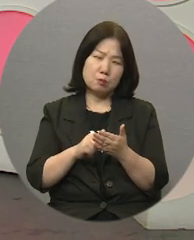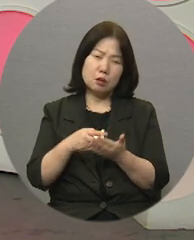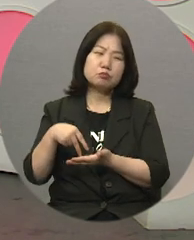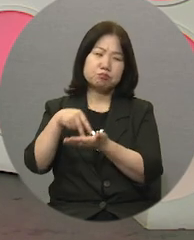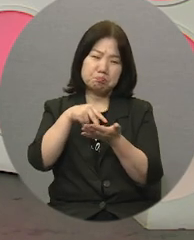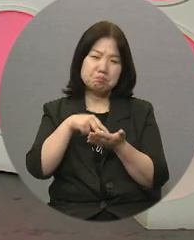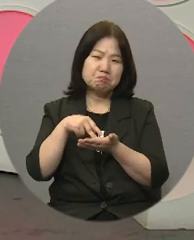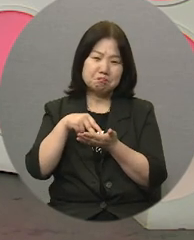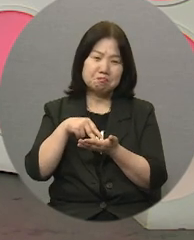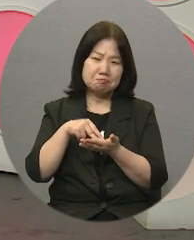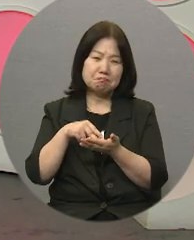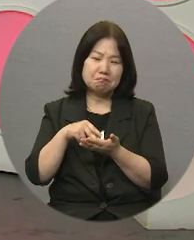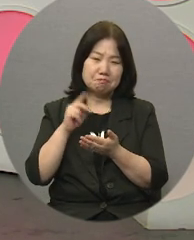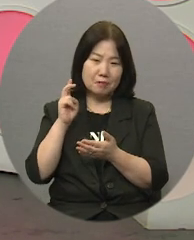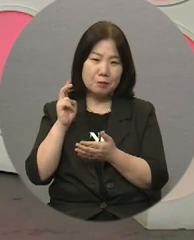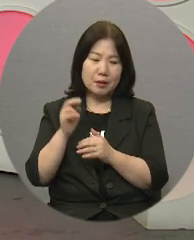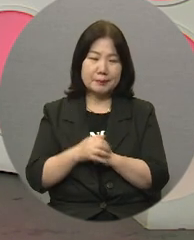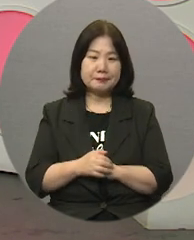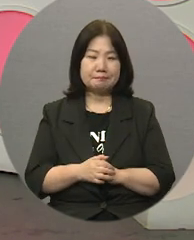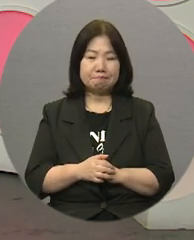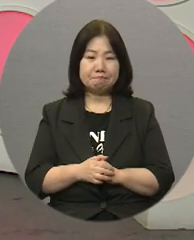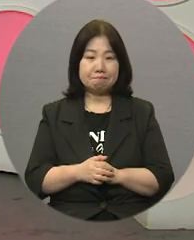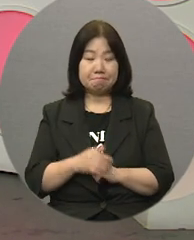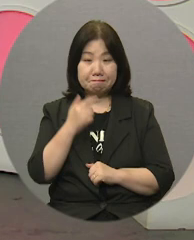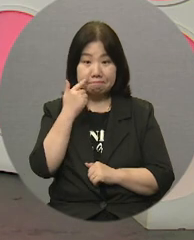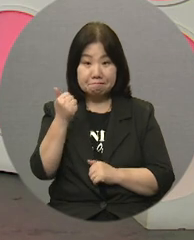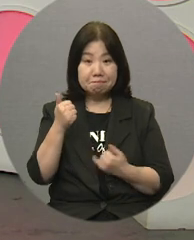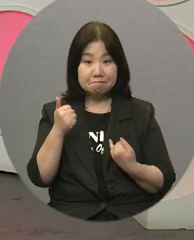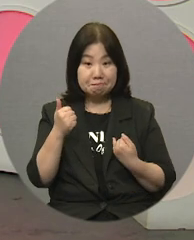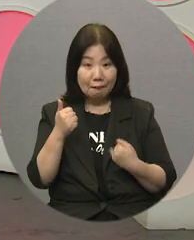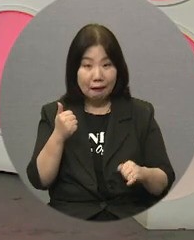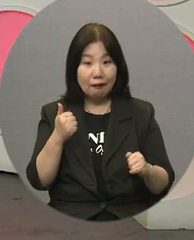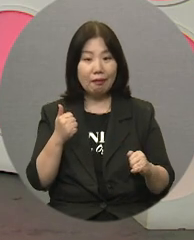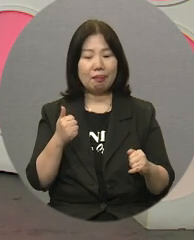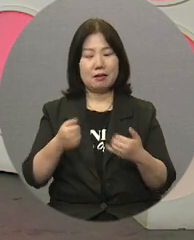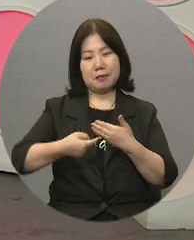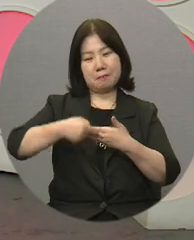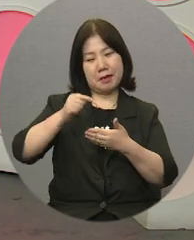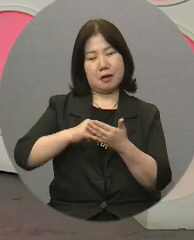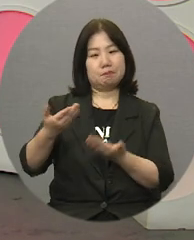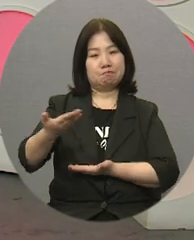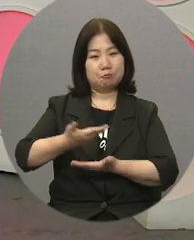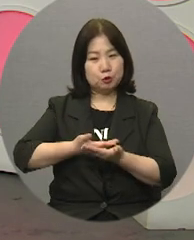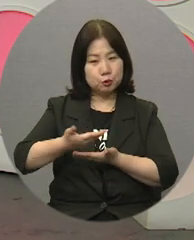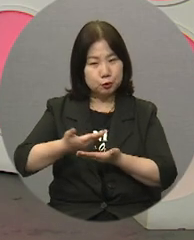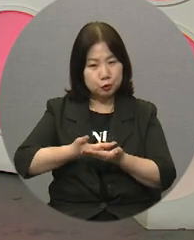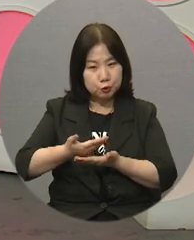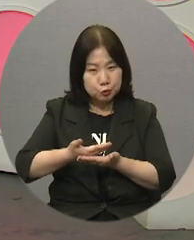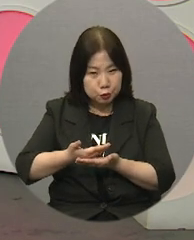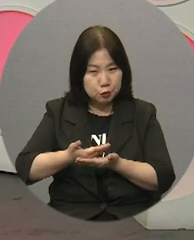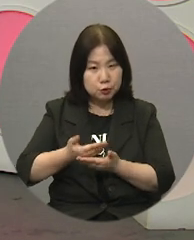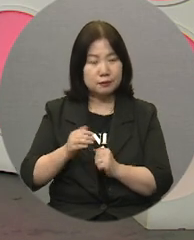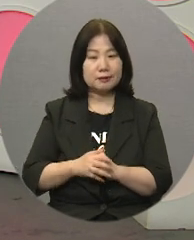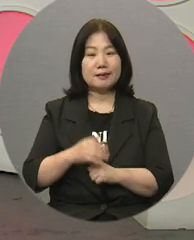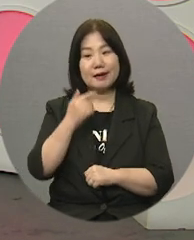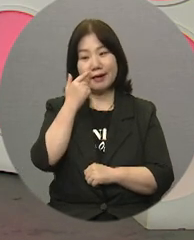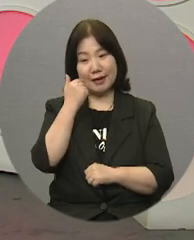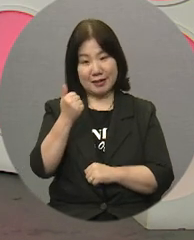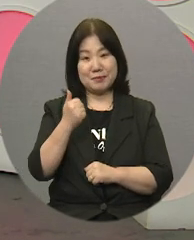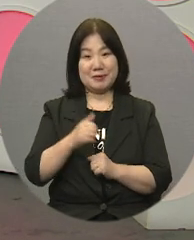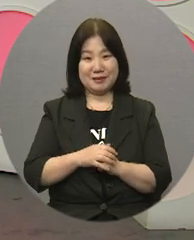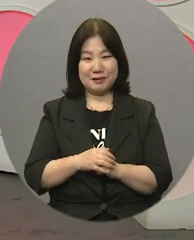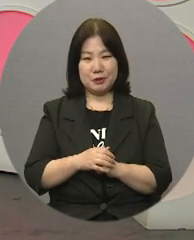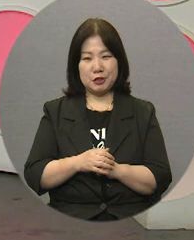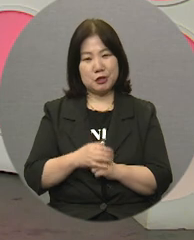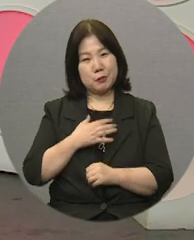그렇지. 그러니까 이게 뭐 부녀 간의 어떤 마음을 전달하는 건데 이제 걔도 아버님께서 굉장히 이제